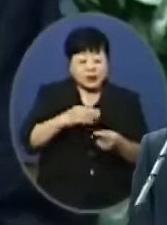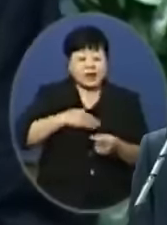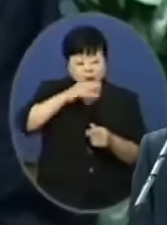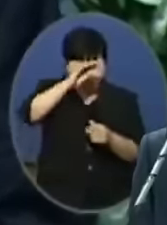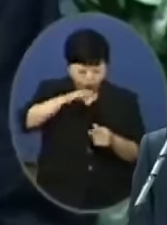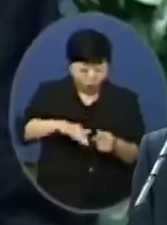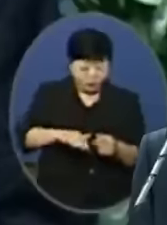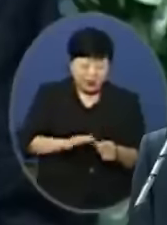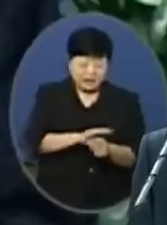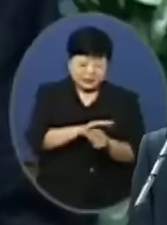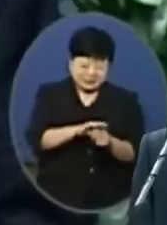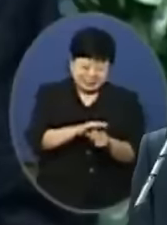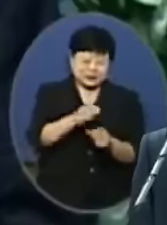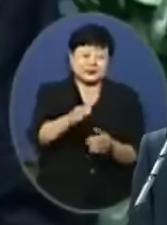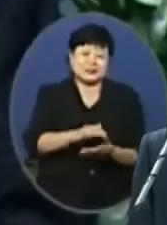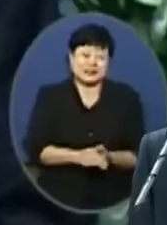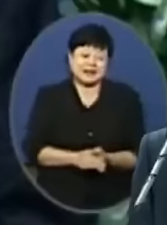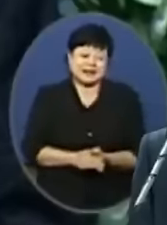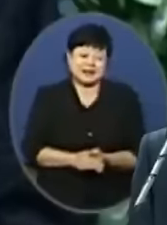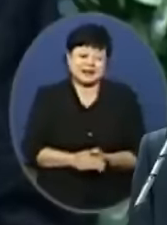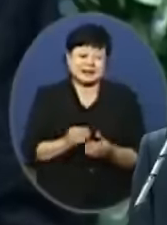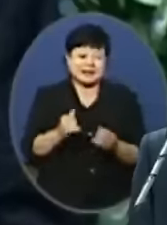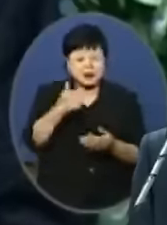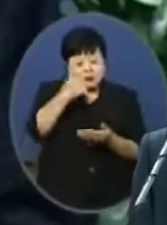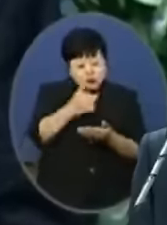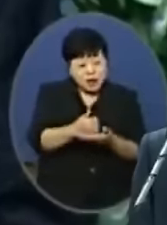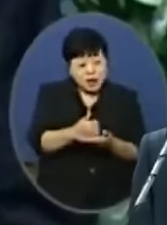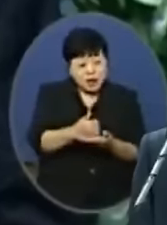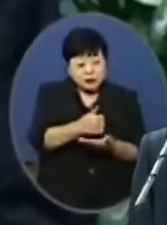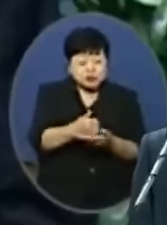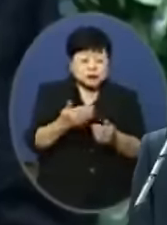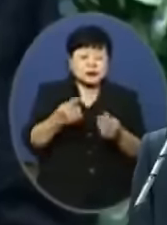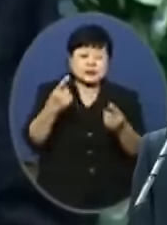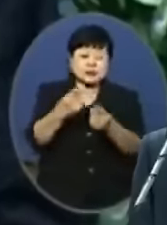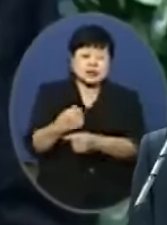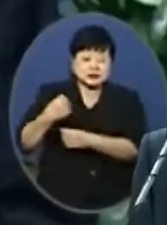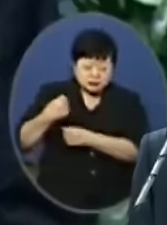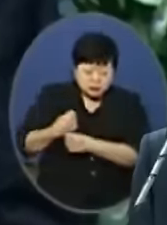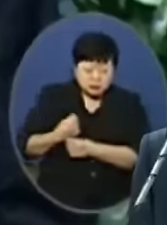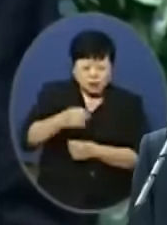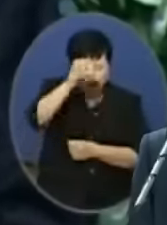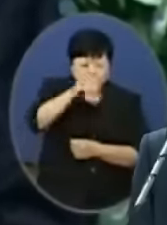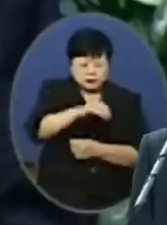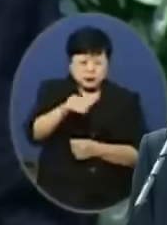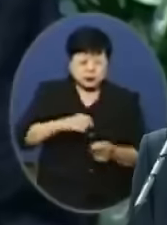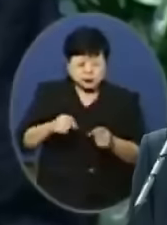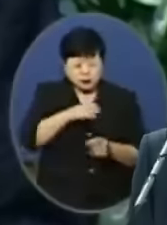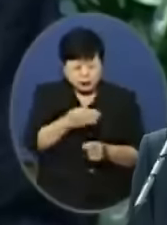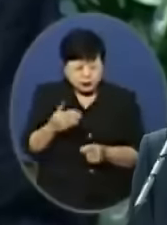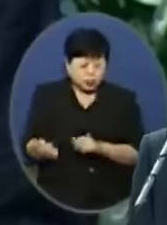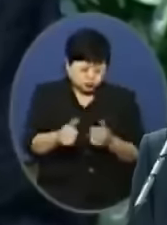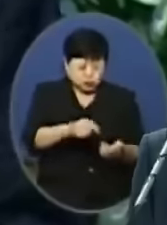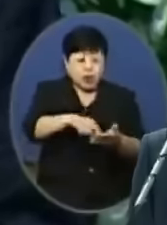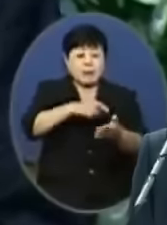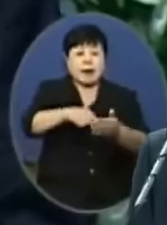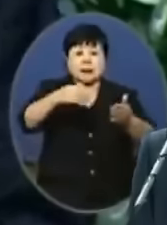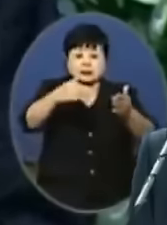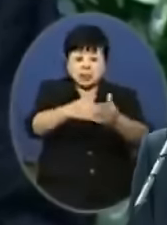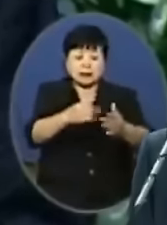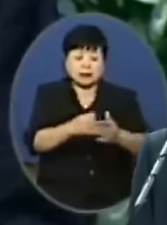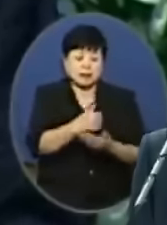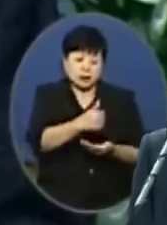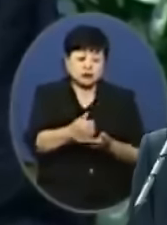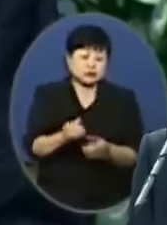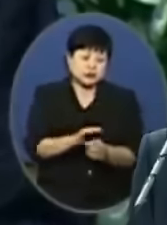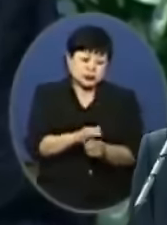오라 사랑하는 것입니다. 왜냐? 그 사람 죄를 주님이 대신 짊어지고 십자가에 몸짓고 피 흘려 청산했기 때문에